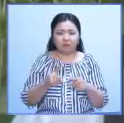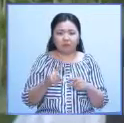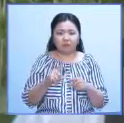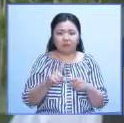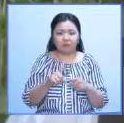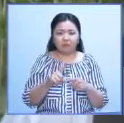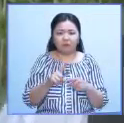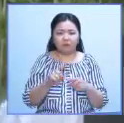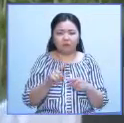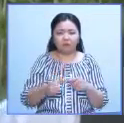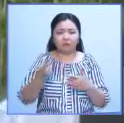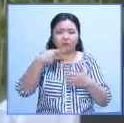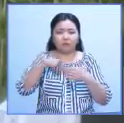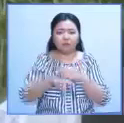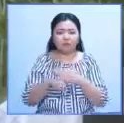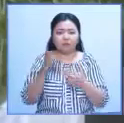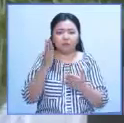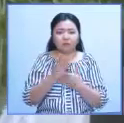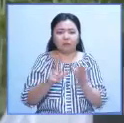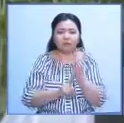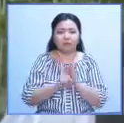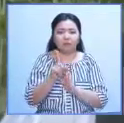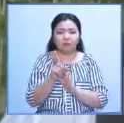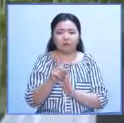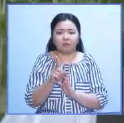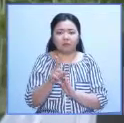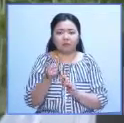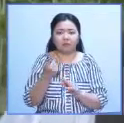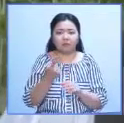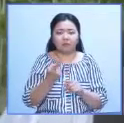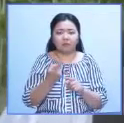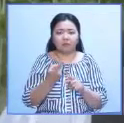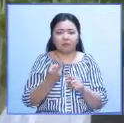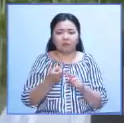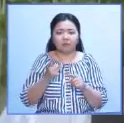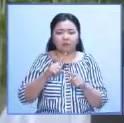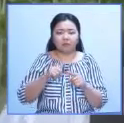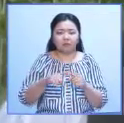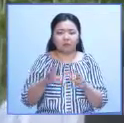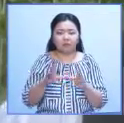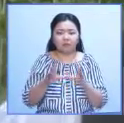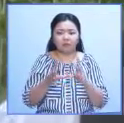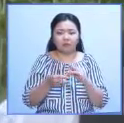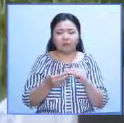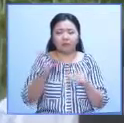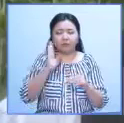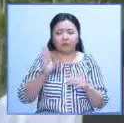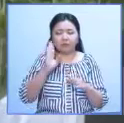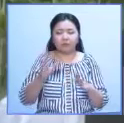алған. Сол несиеден бастап мен қазіргі таңда осы несиесін түгелін жауып жатыр.